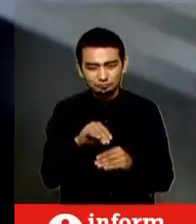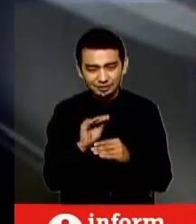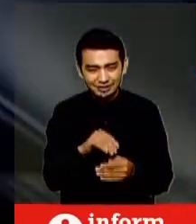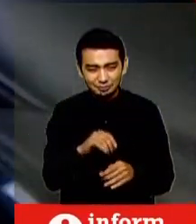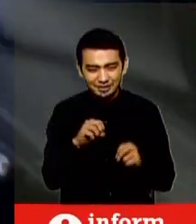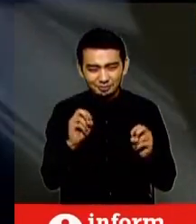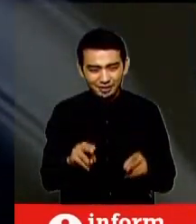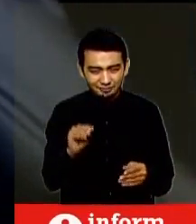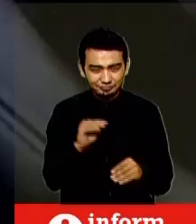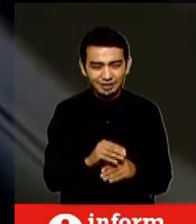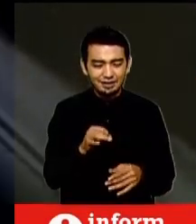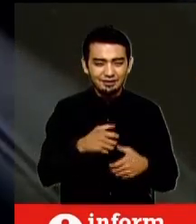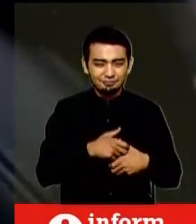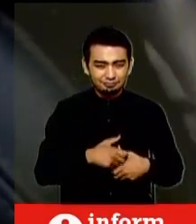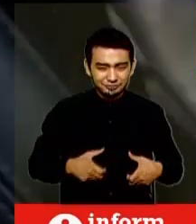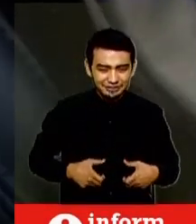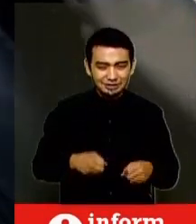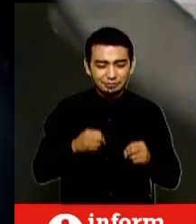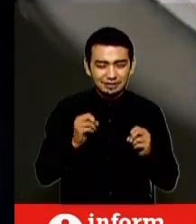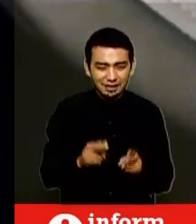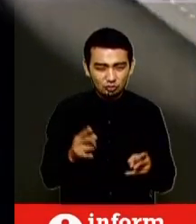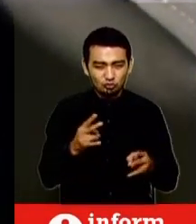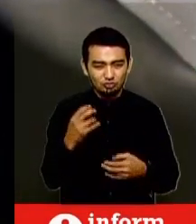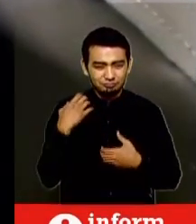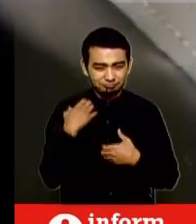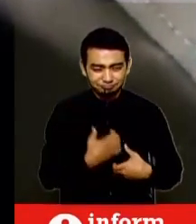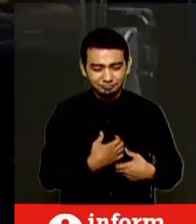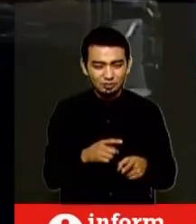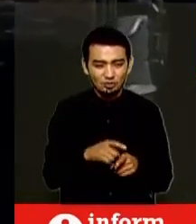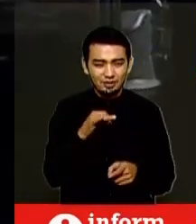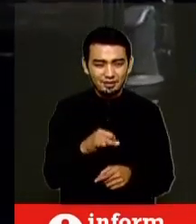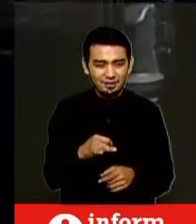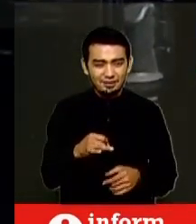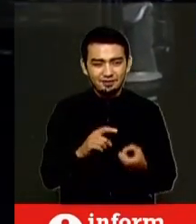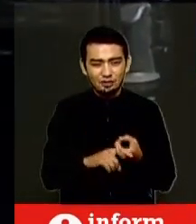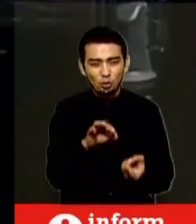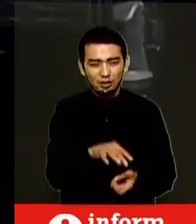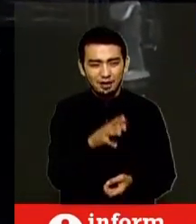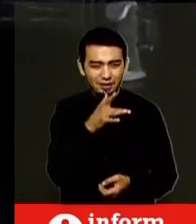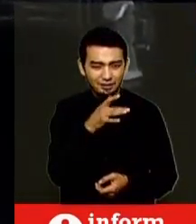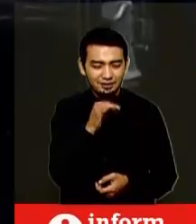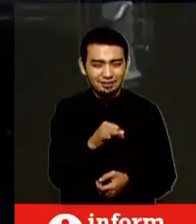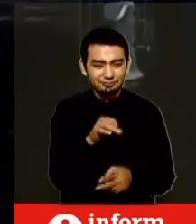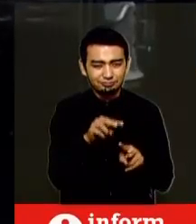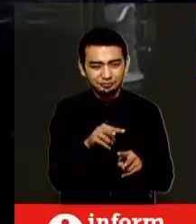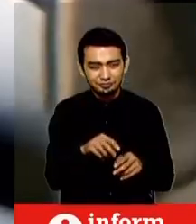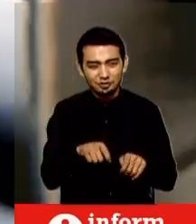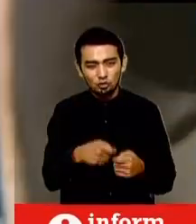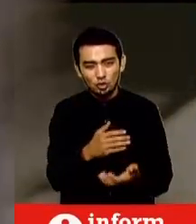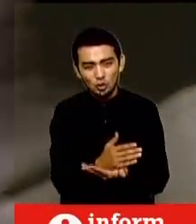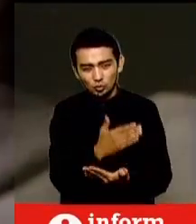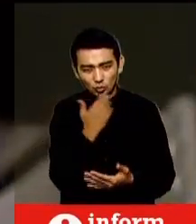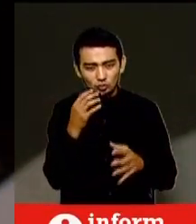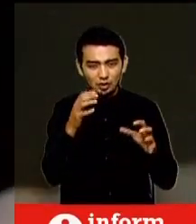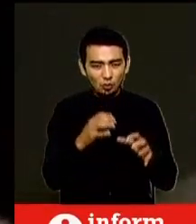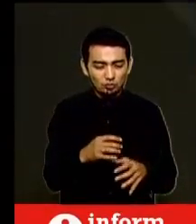автокресле или быть пристегнутым специальными ремнями безопасности, соответствующими его возрасту. При этом отследить, нарушается ли это